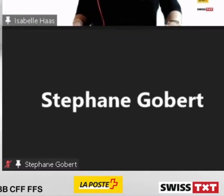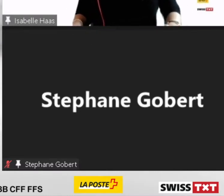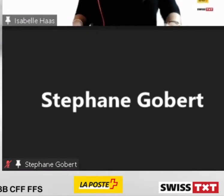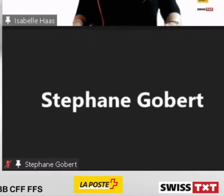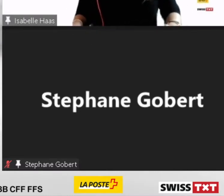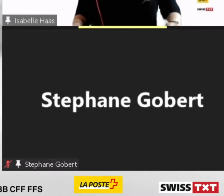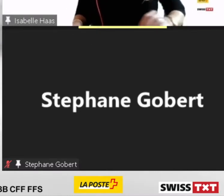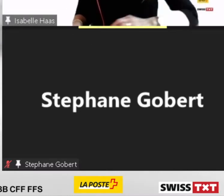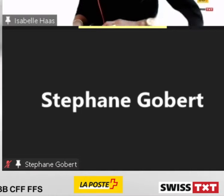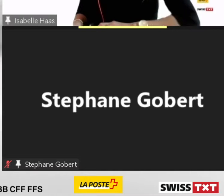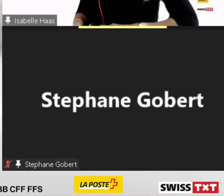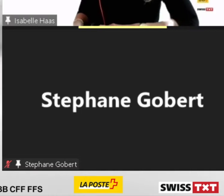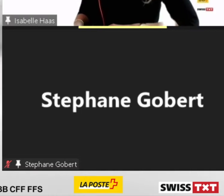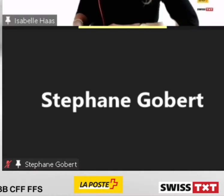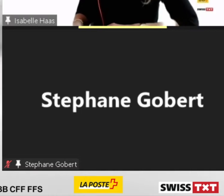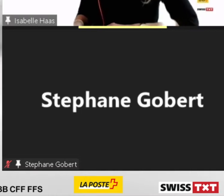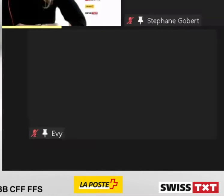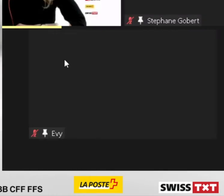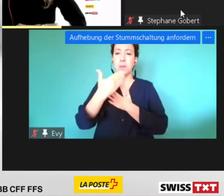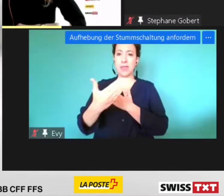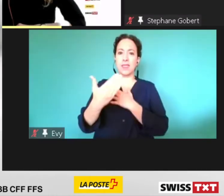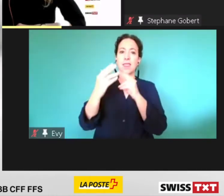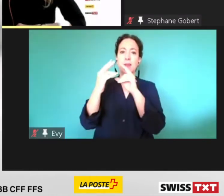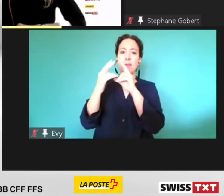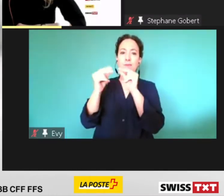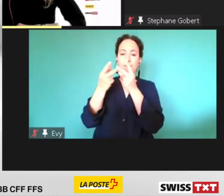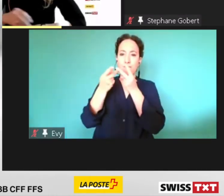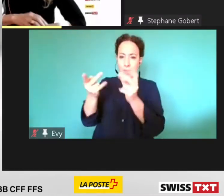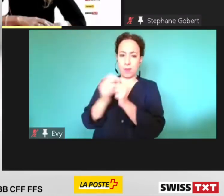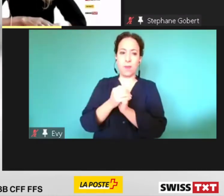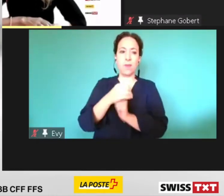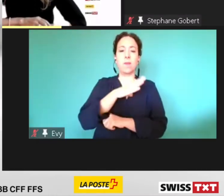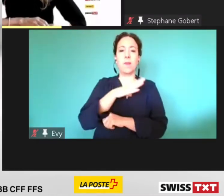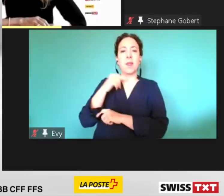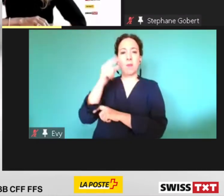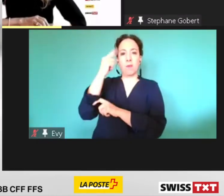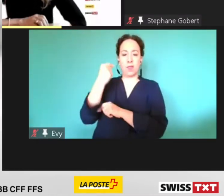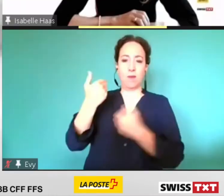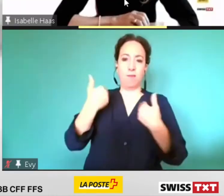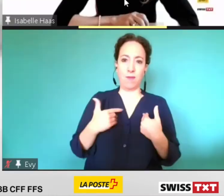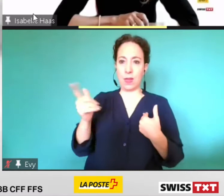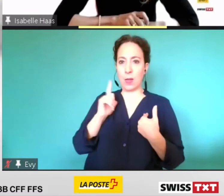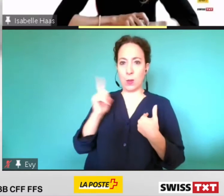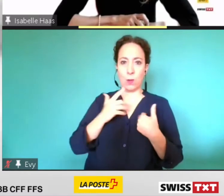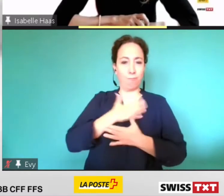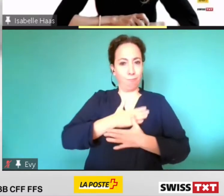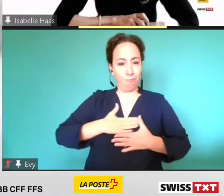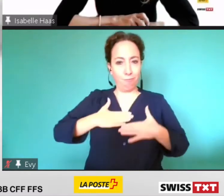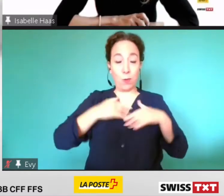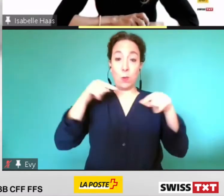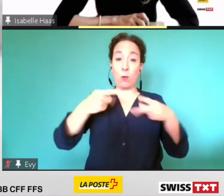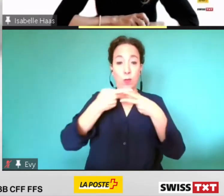Merci Nathalie pour l'introduction. Bonjour, Barbara Rossier et moi-même avons le plaisir de vous présenter aujourd'hui